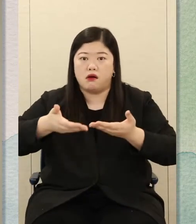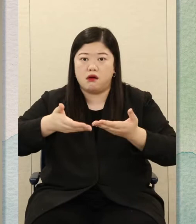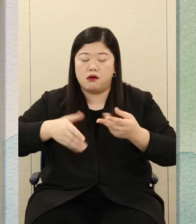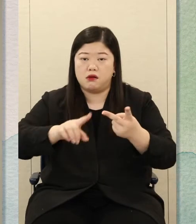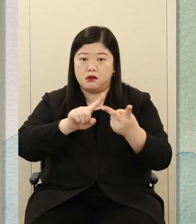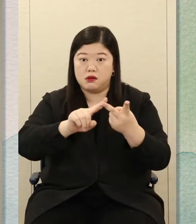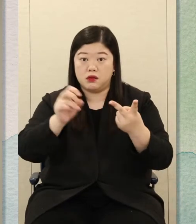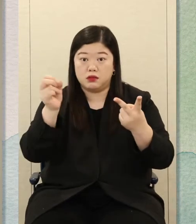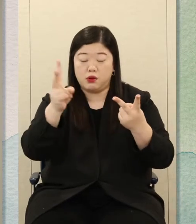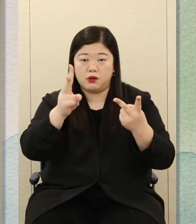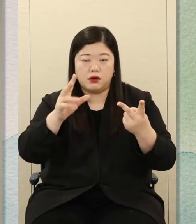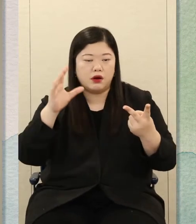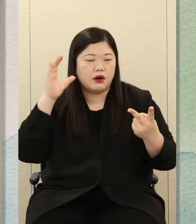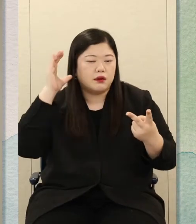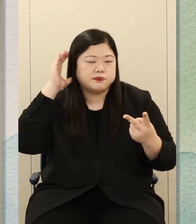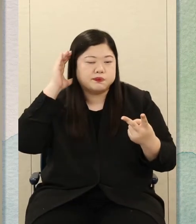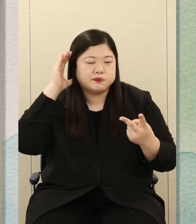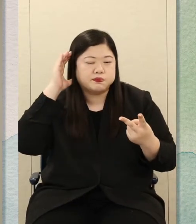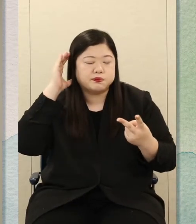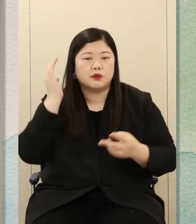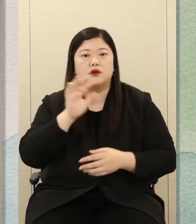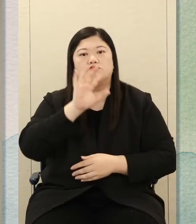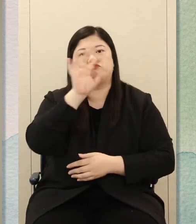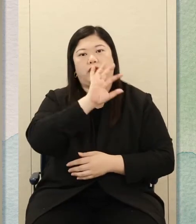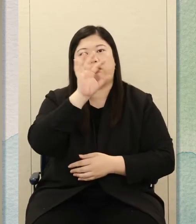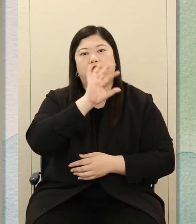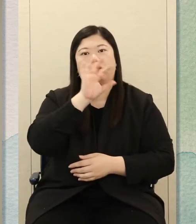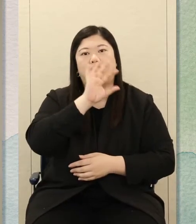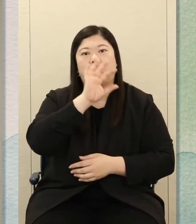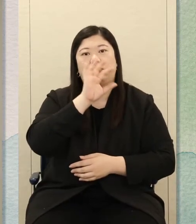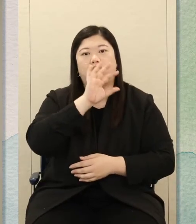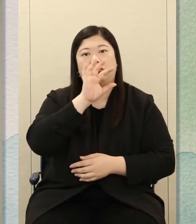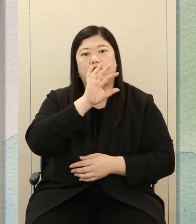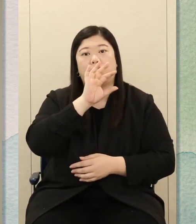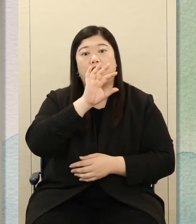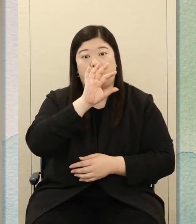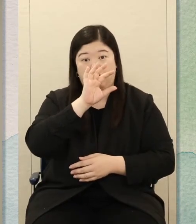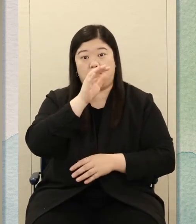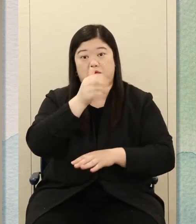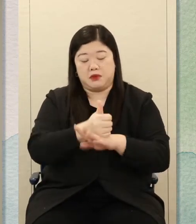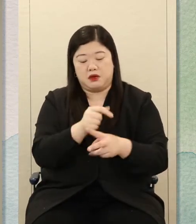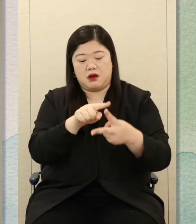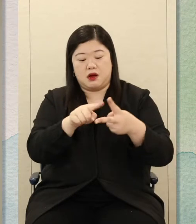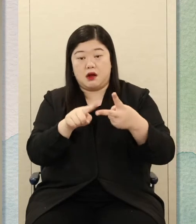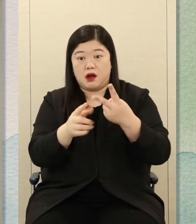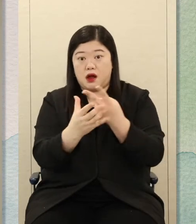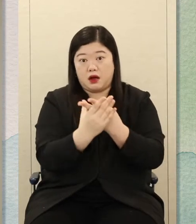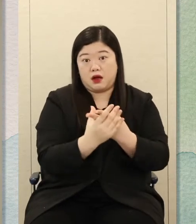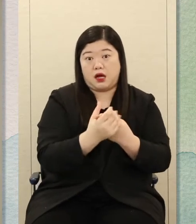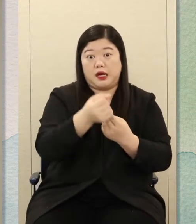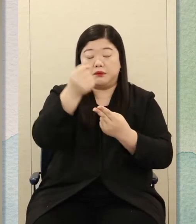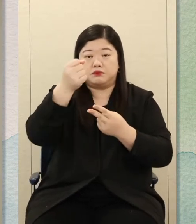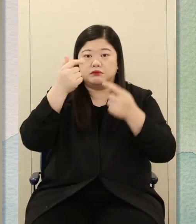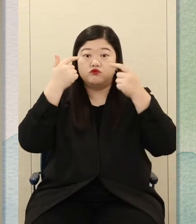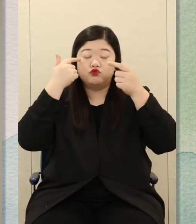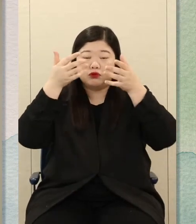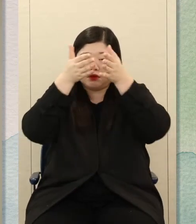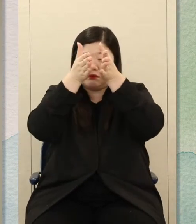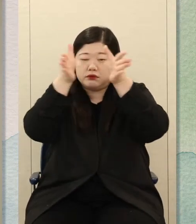더 공동체 중심으로 확장하는, 확장하고 그런